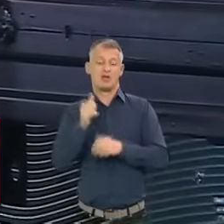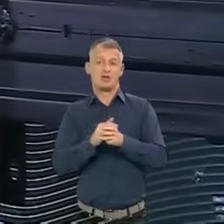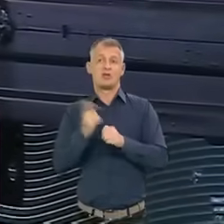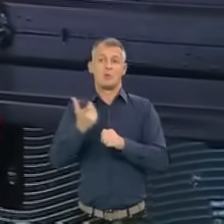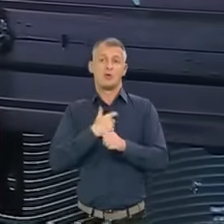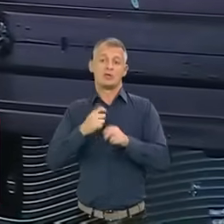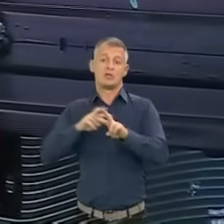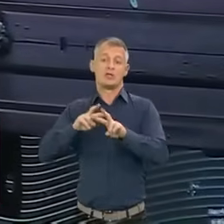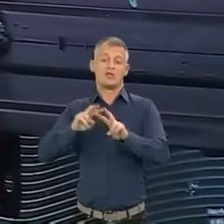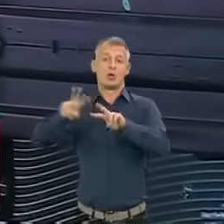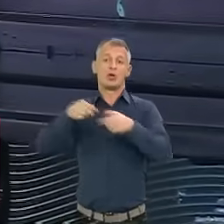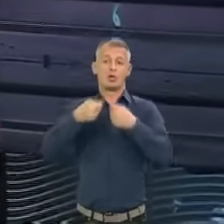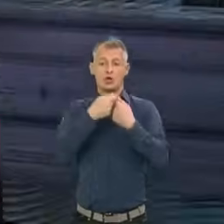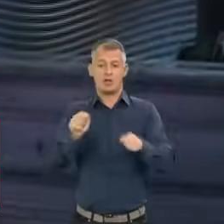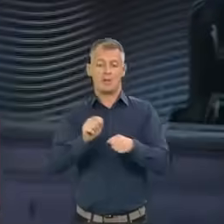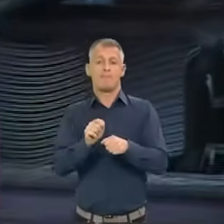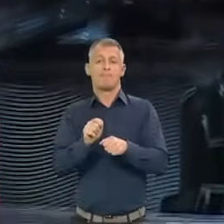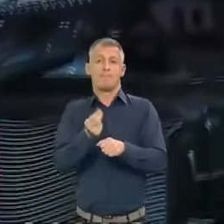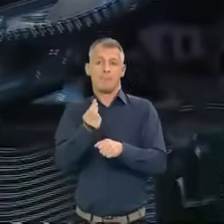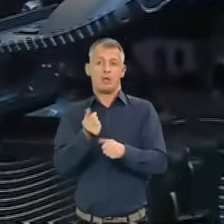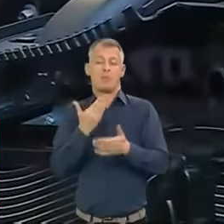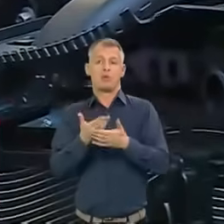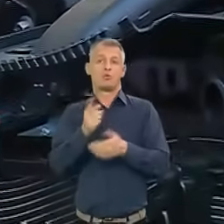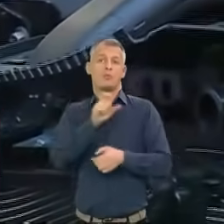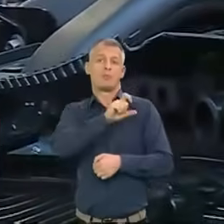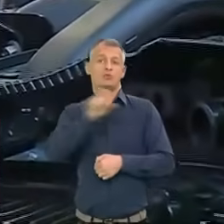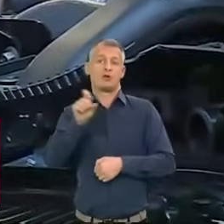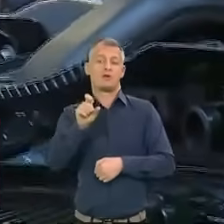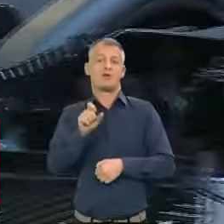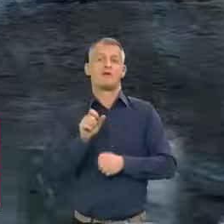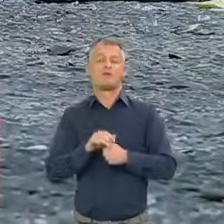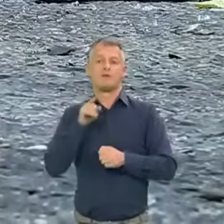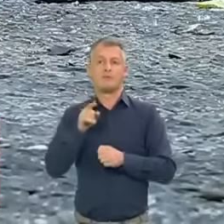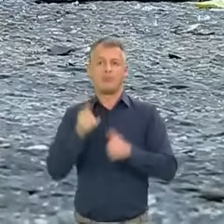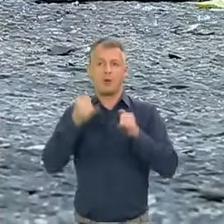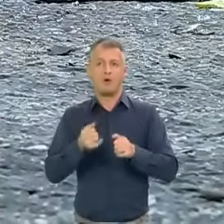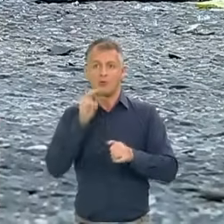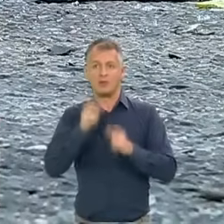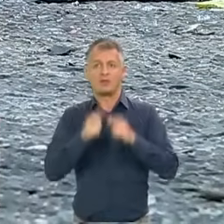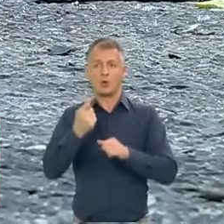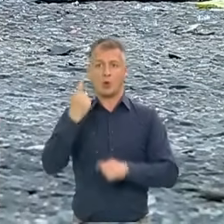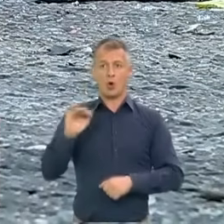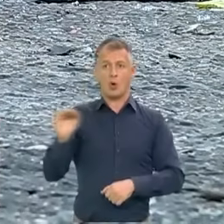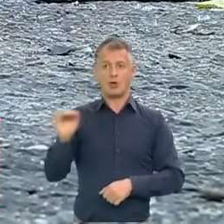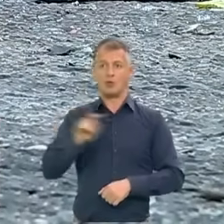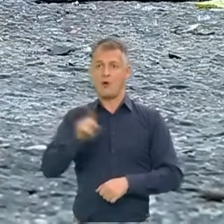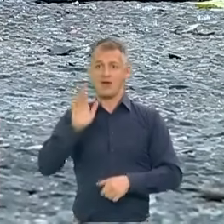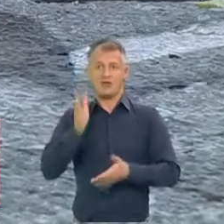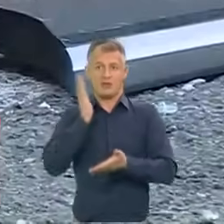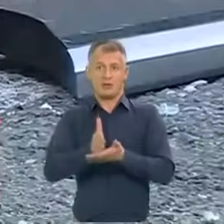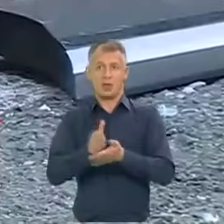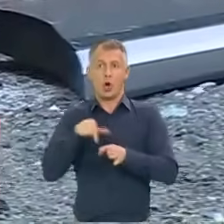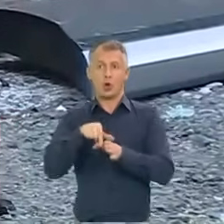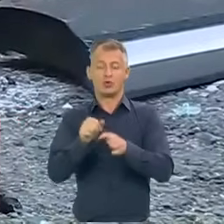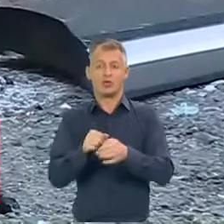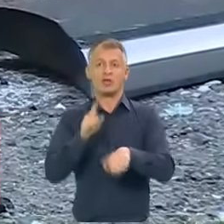să recupereze în totalitate prejudiciul de la persoanele vinovate în cazul de față discutăm de un minor care nu avea drept de conducere Era